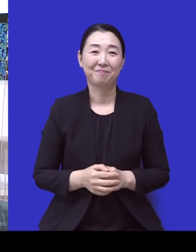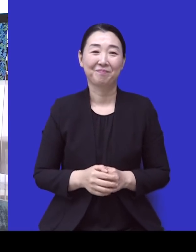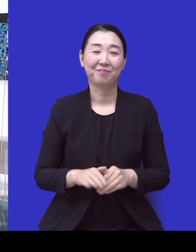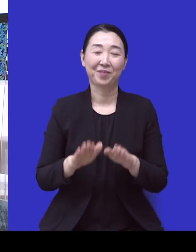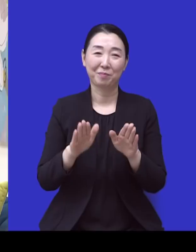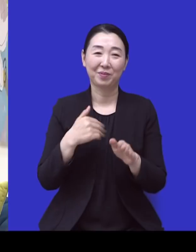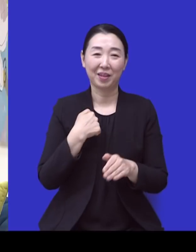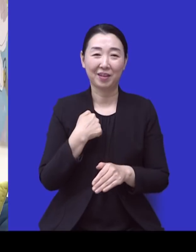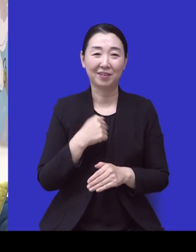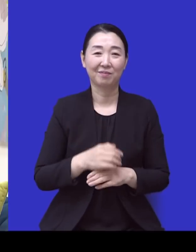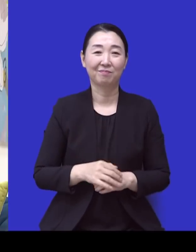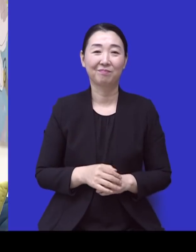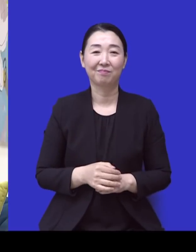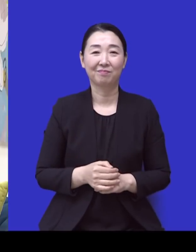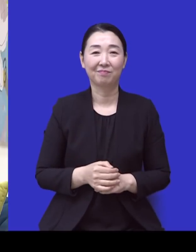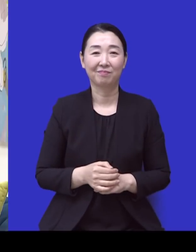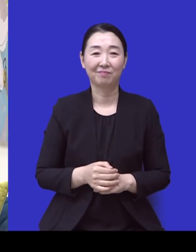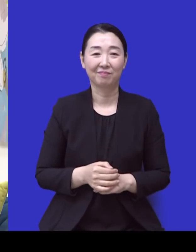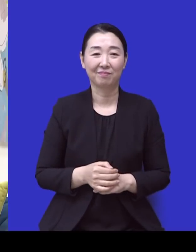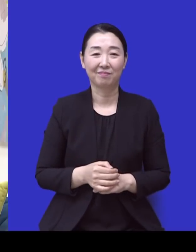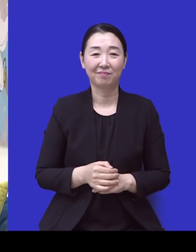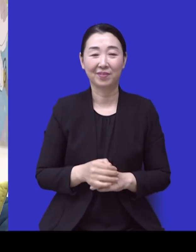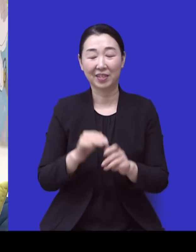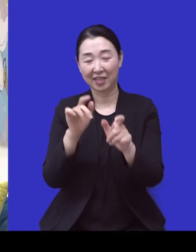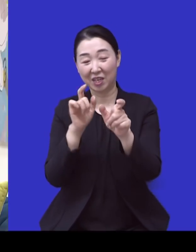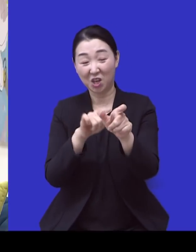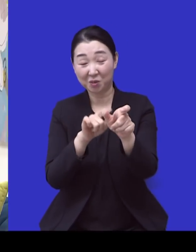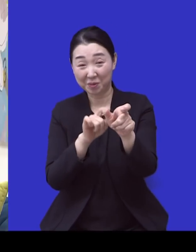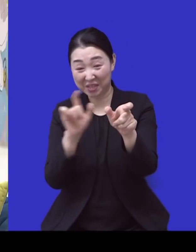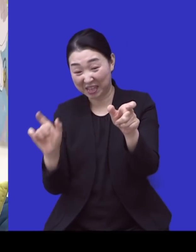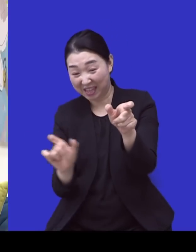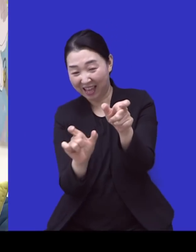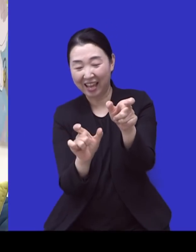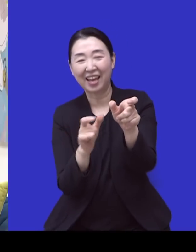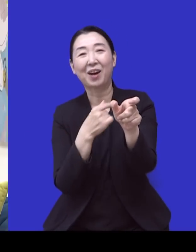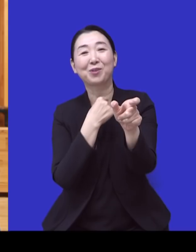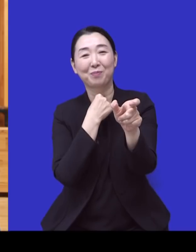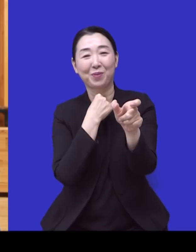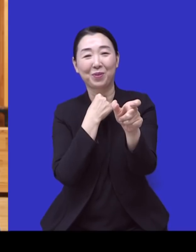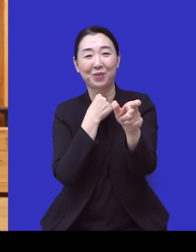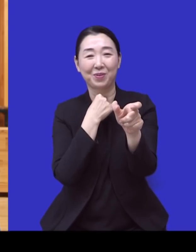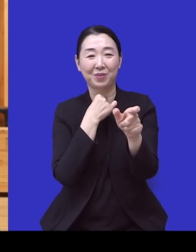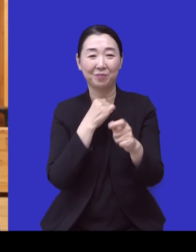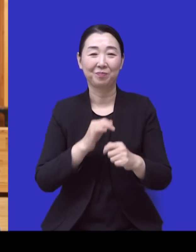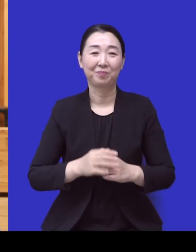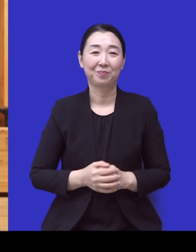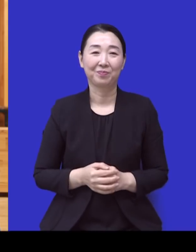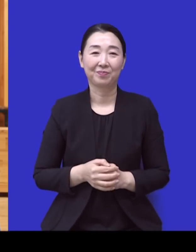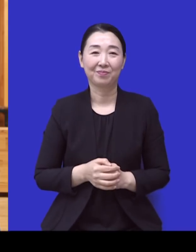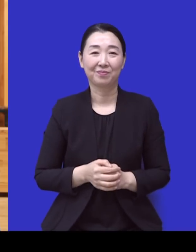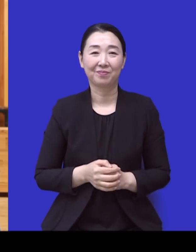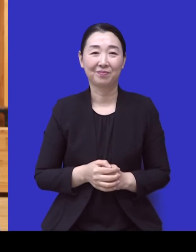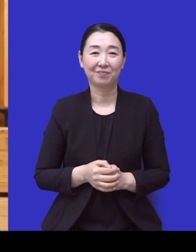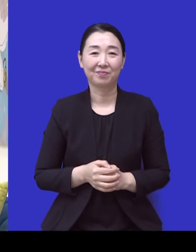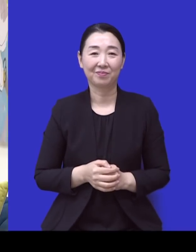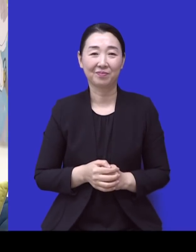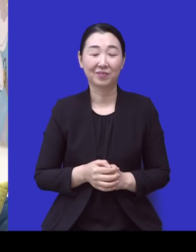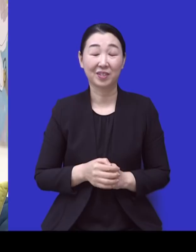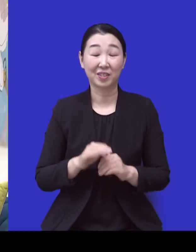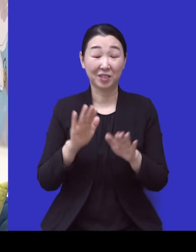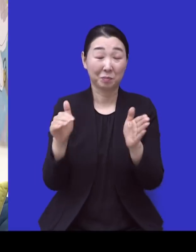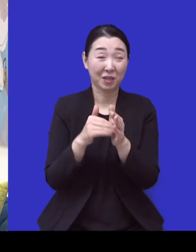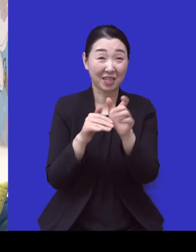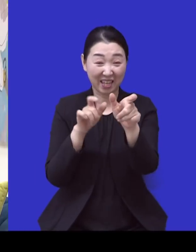이번에는 제가 그렇게 달고 싶은 거예요. 댓글을 한번 남겨보고 싶다 이런 생각이 들어서 그분에게? 네. 네. 한 번도 댓글을